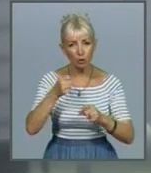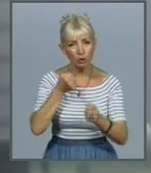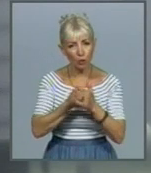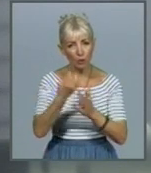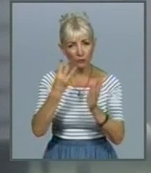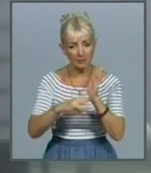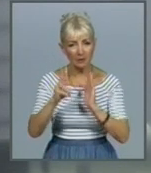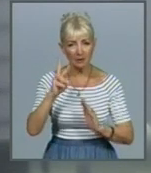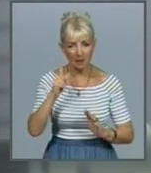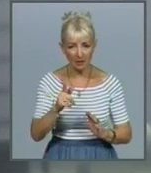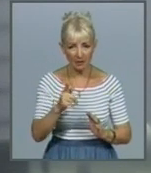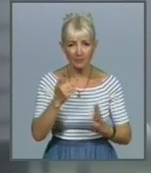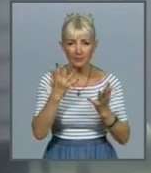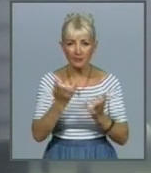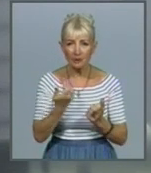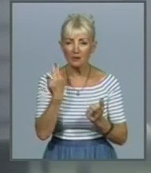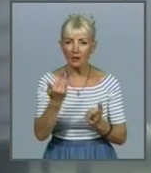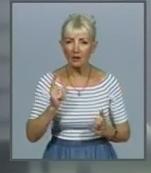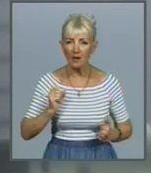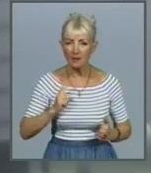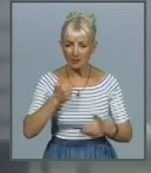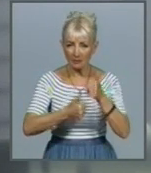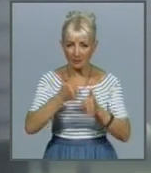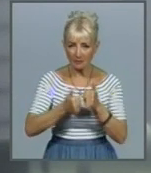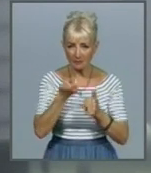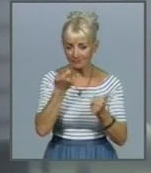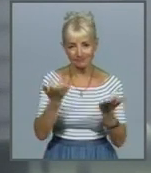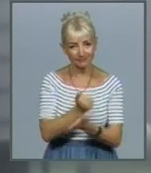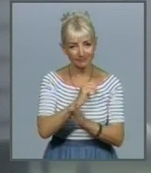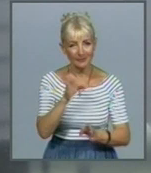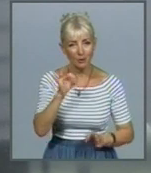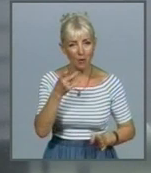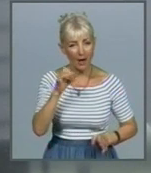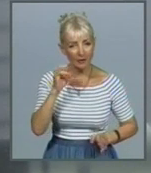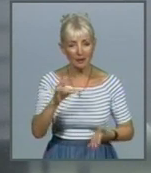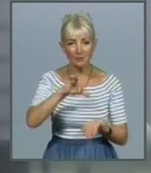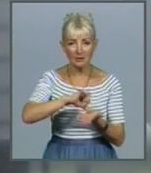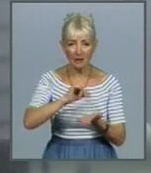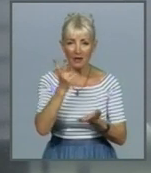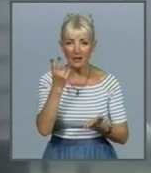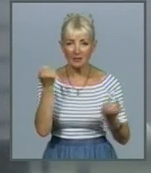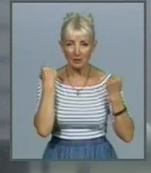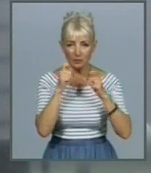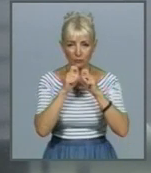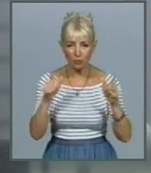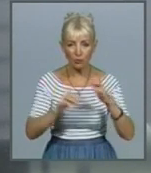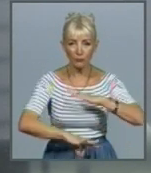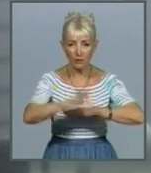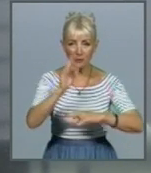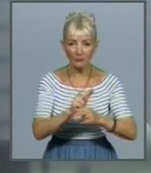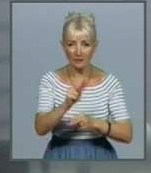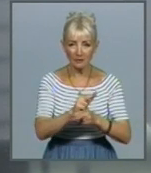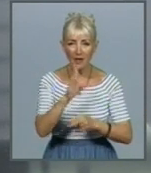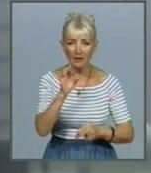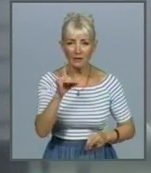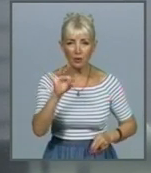килограммов в шаге от победы на одесском рим бы остановился дмитрий соляник представляющий кадр из сша восток подопечный сергей верха